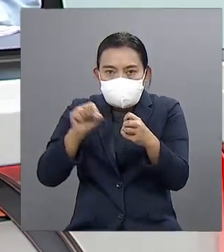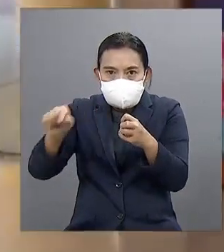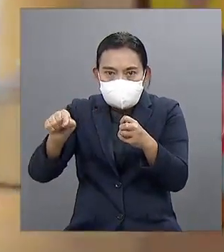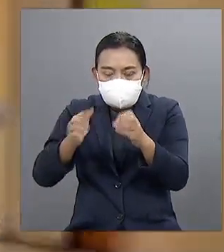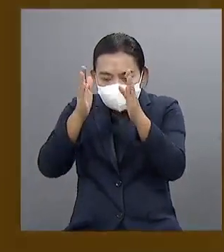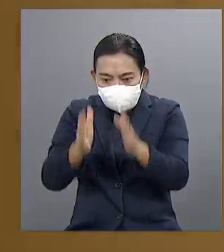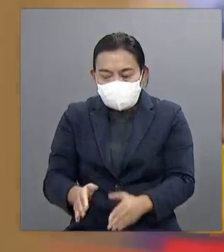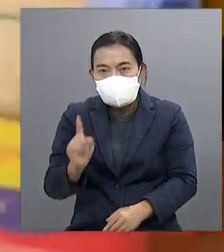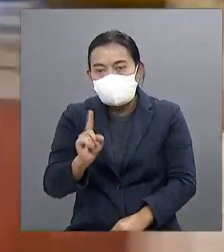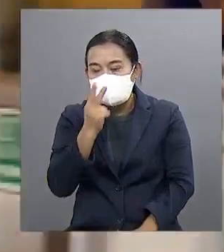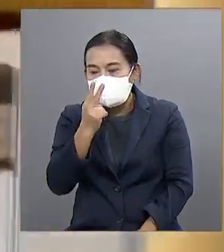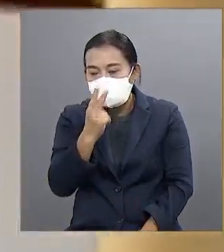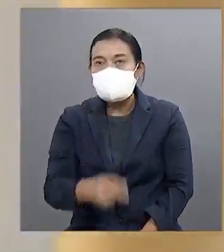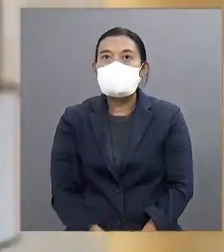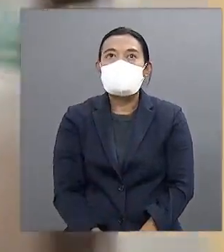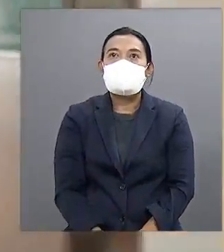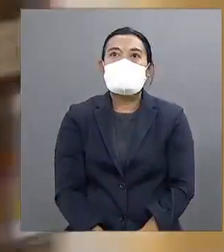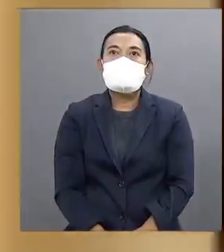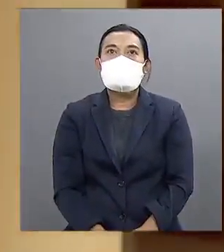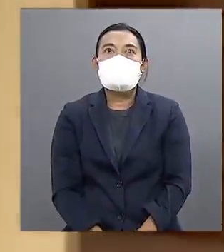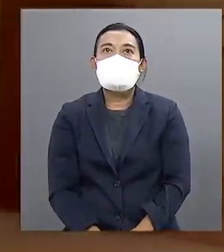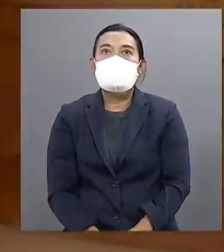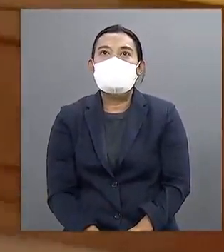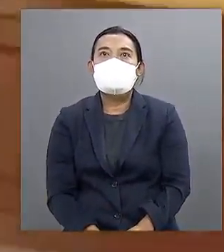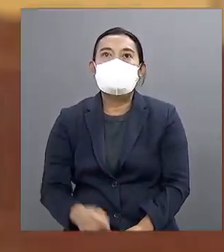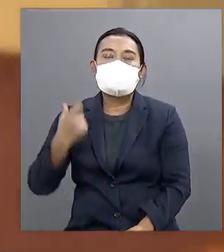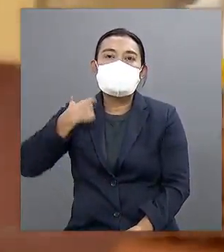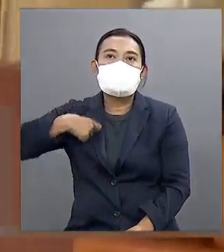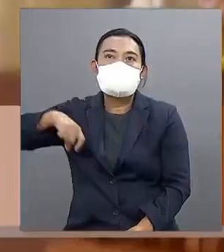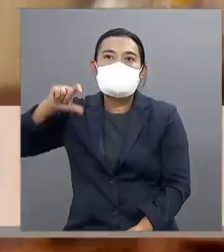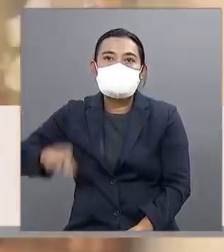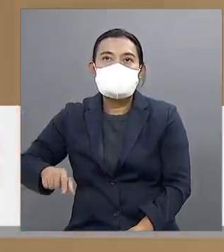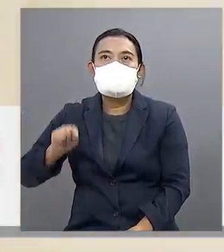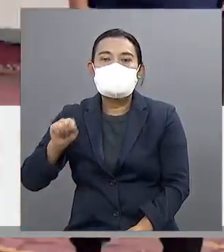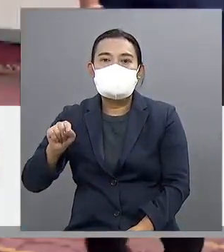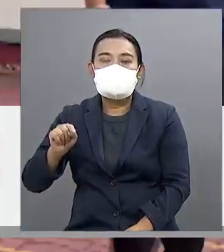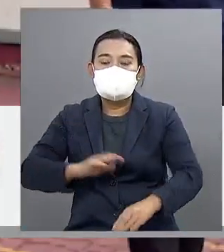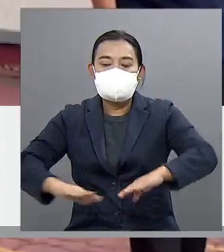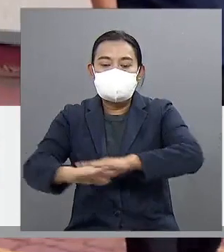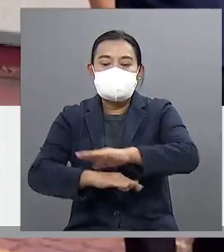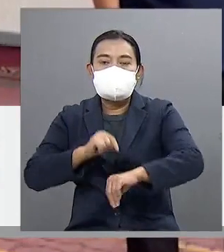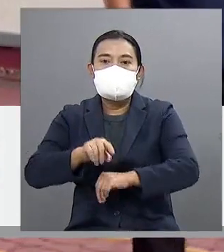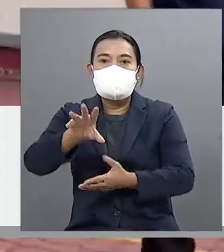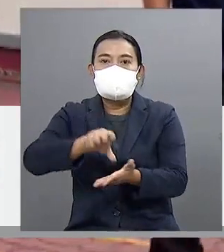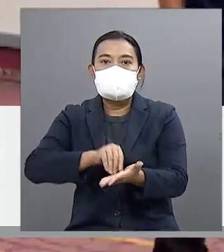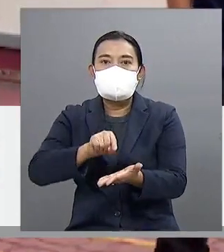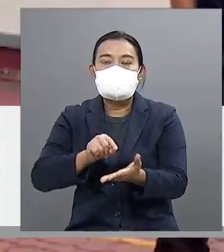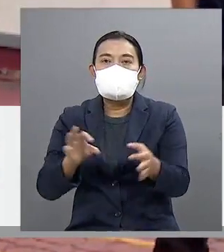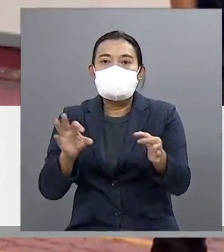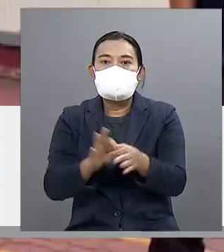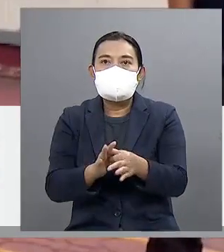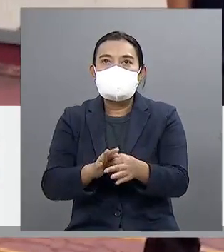ครับนายสิทธาเบี้ยบังเกิดทนายความนำหลักฐานเกี่ยวกับกรณีที่มีอดีตนายตำรวจคน